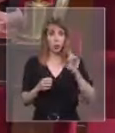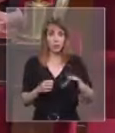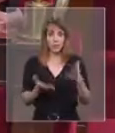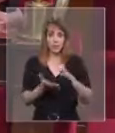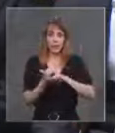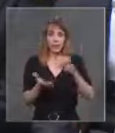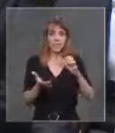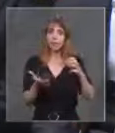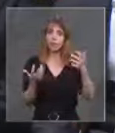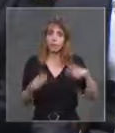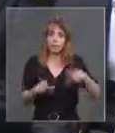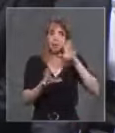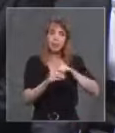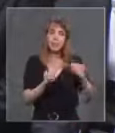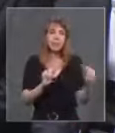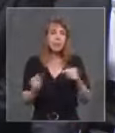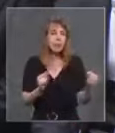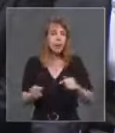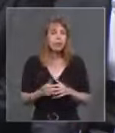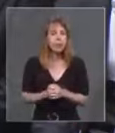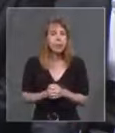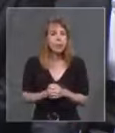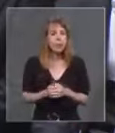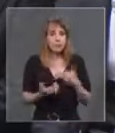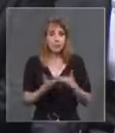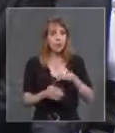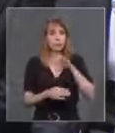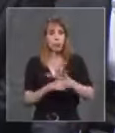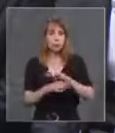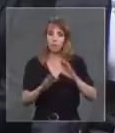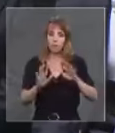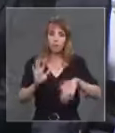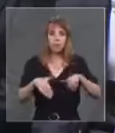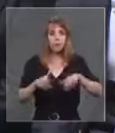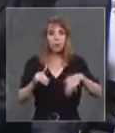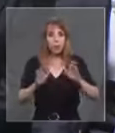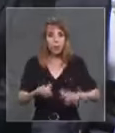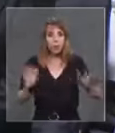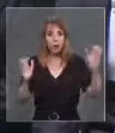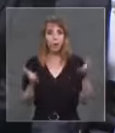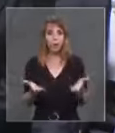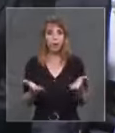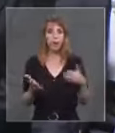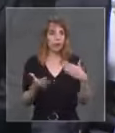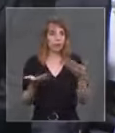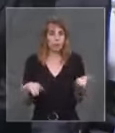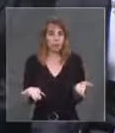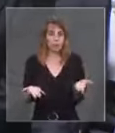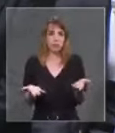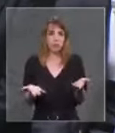Madame la Présidente. Alors après des semaines d'anti-parlementarisme, nous aboutissons logiquement à des